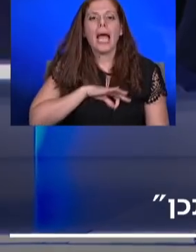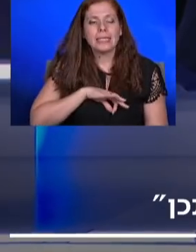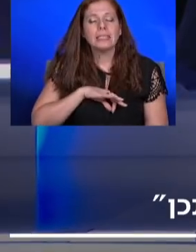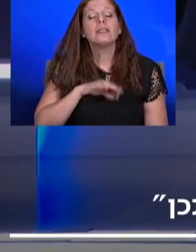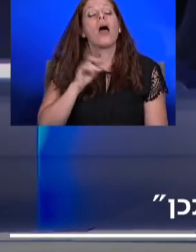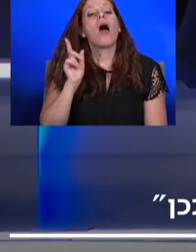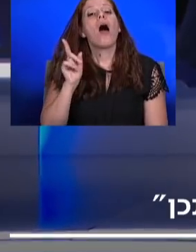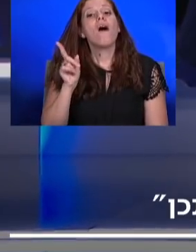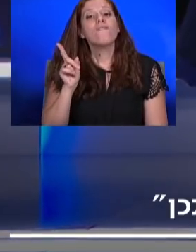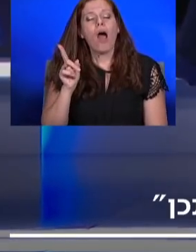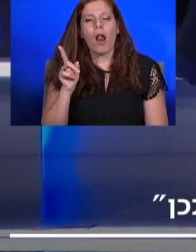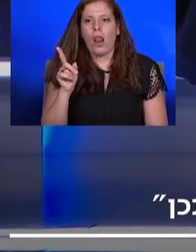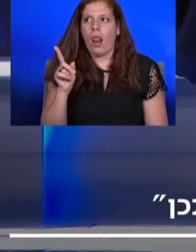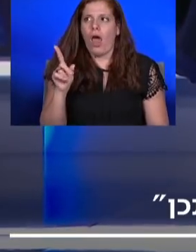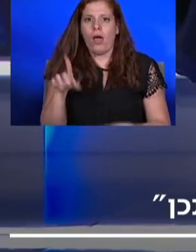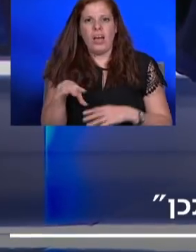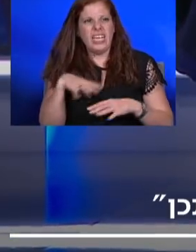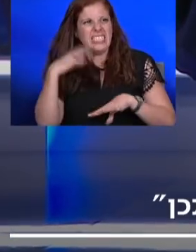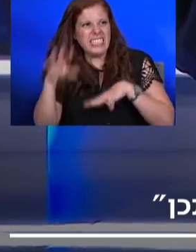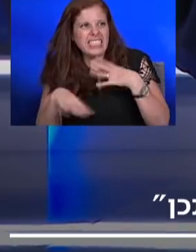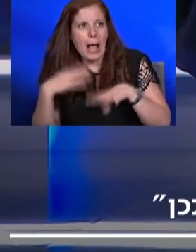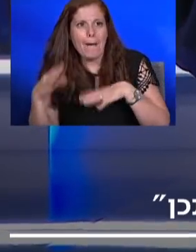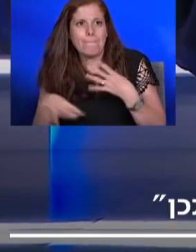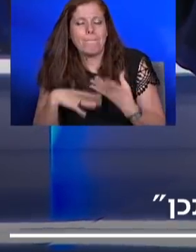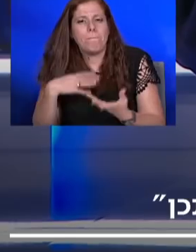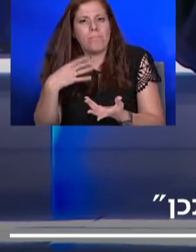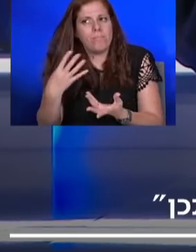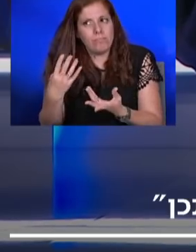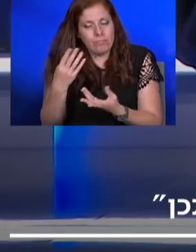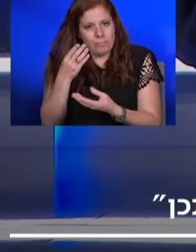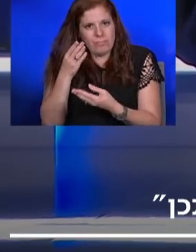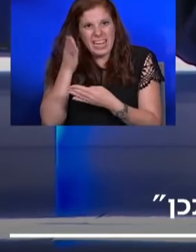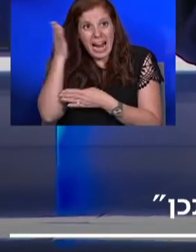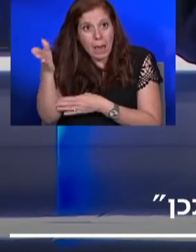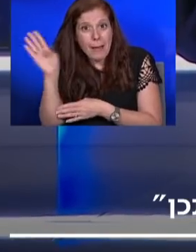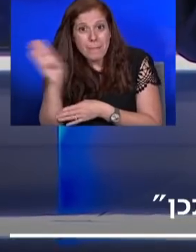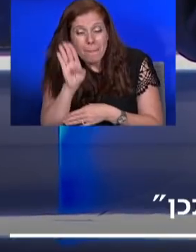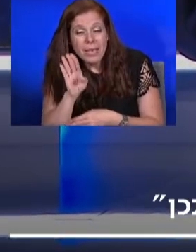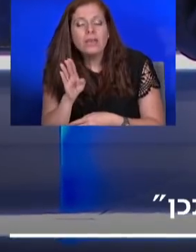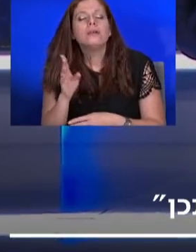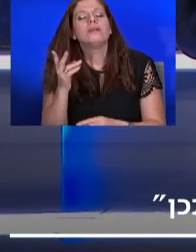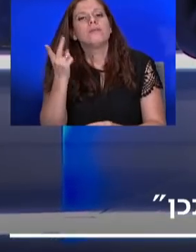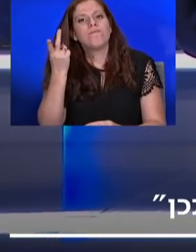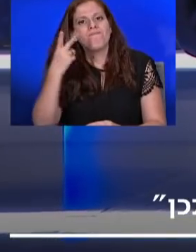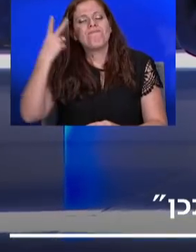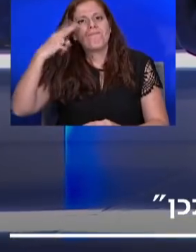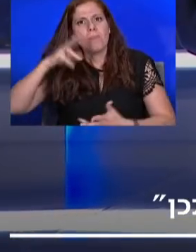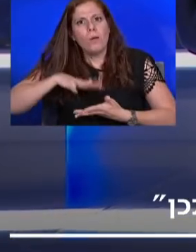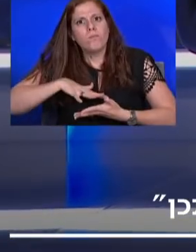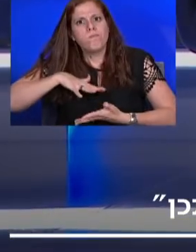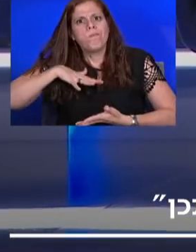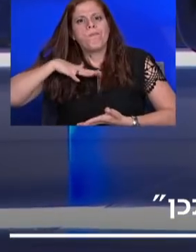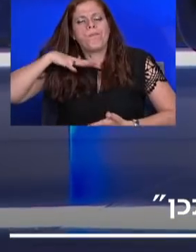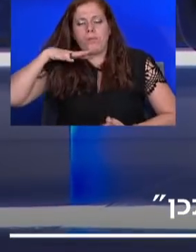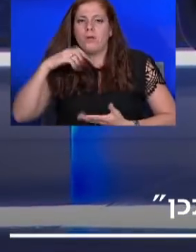הזעם או הכעס החרדי כלפי נתניהו הולך ומצטבר בשבועות האחרונים, הרבה